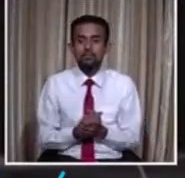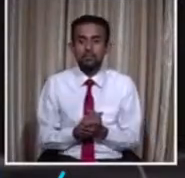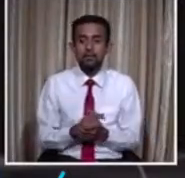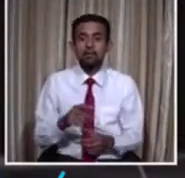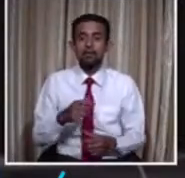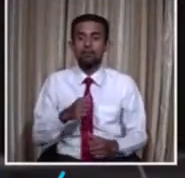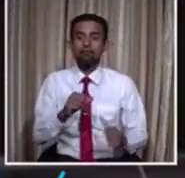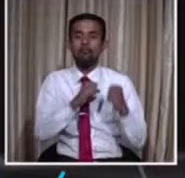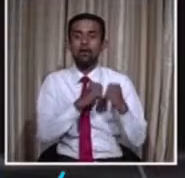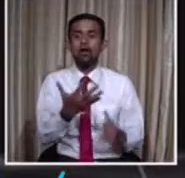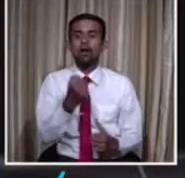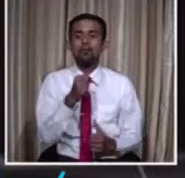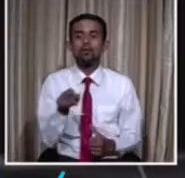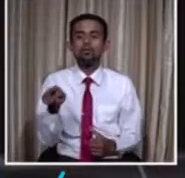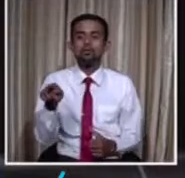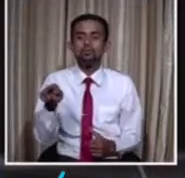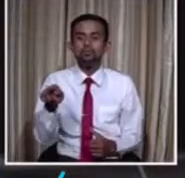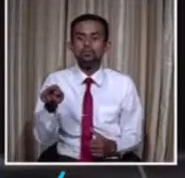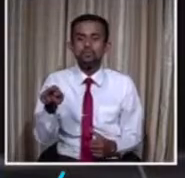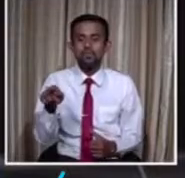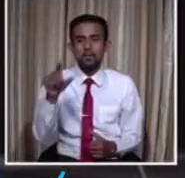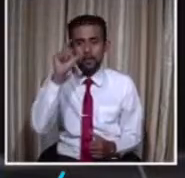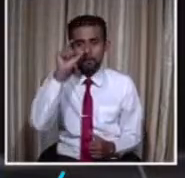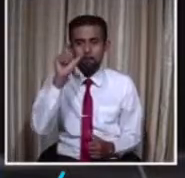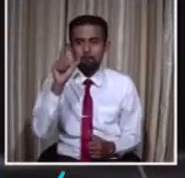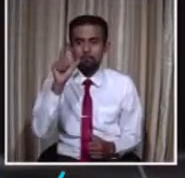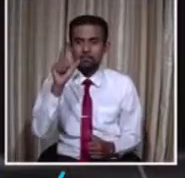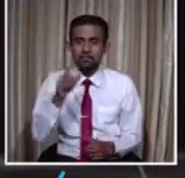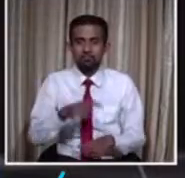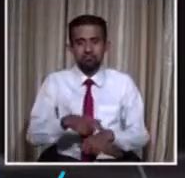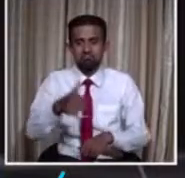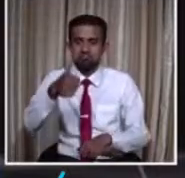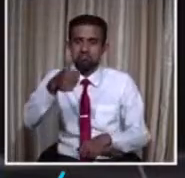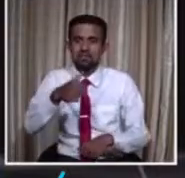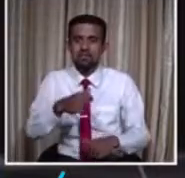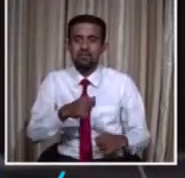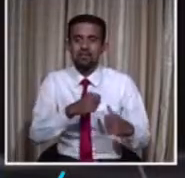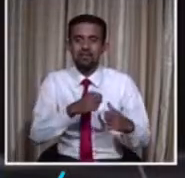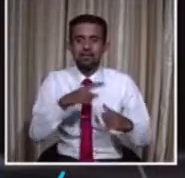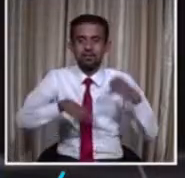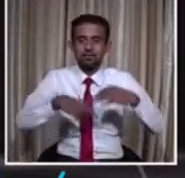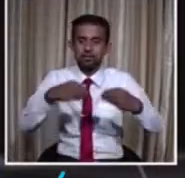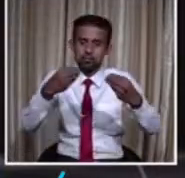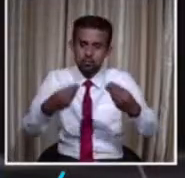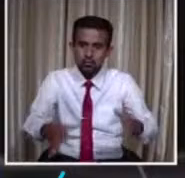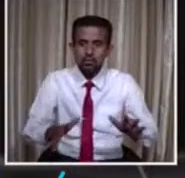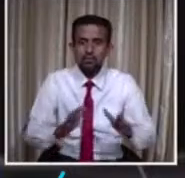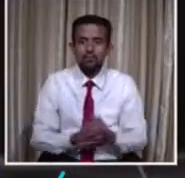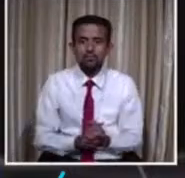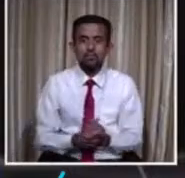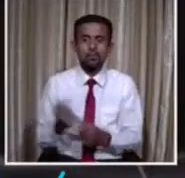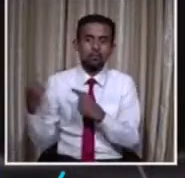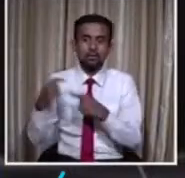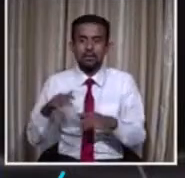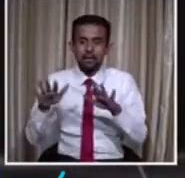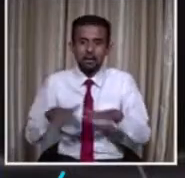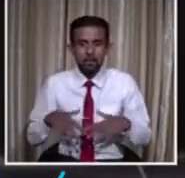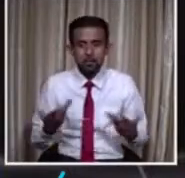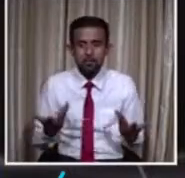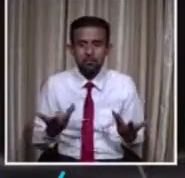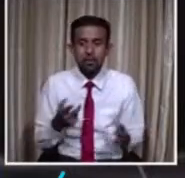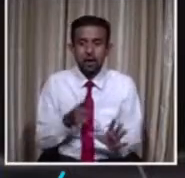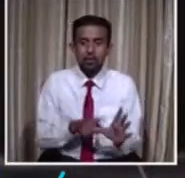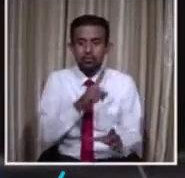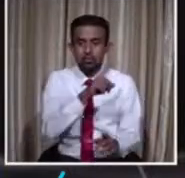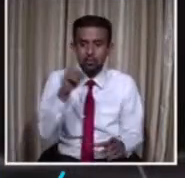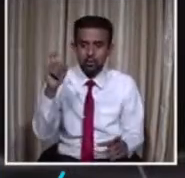kete. Balan logo potong chance agni orang ni lirik lojinga mahatya, chandin utpera di la, meten ten beru, aur dua